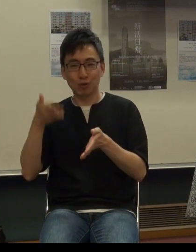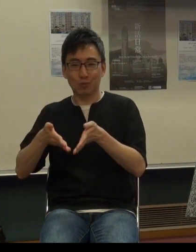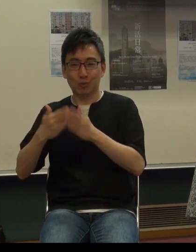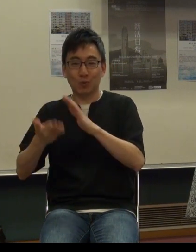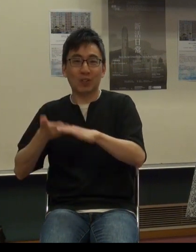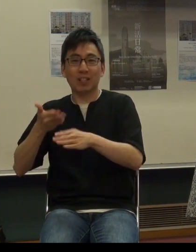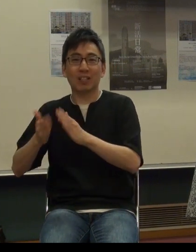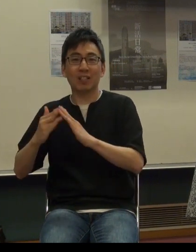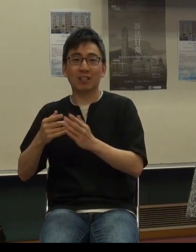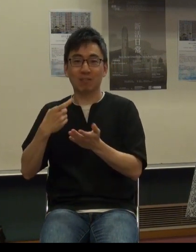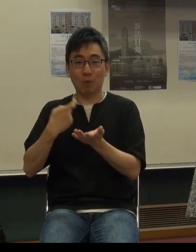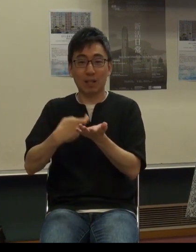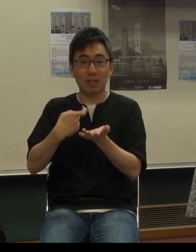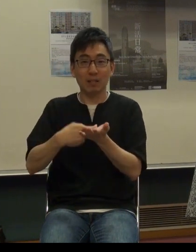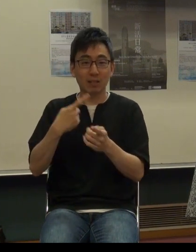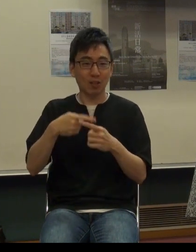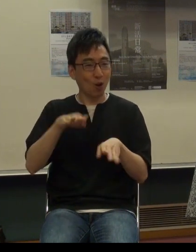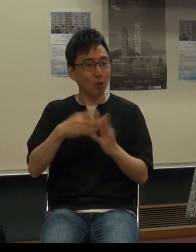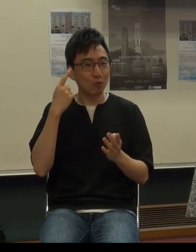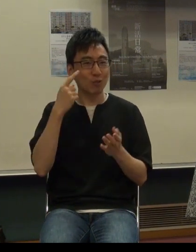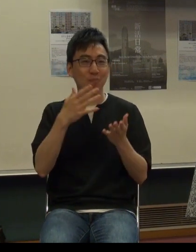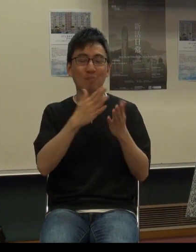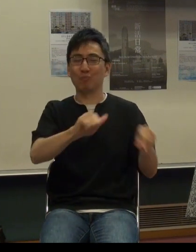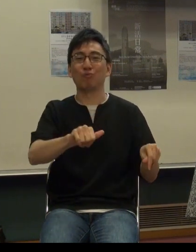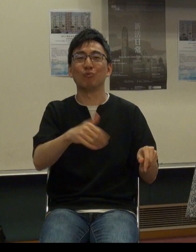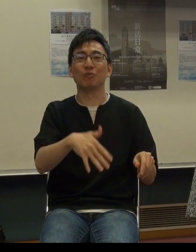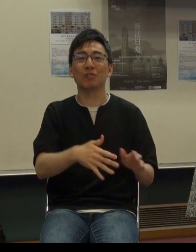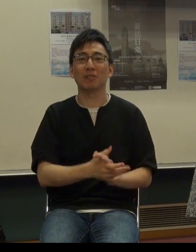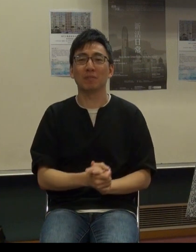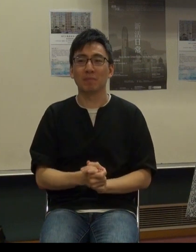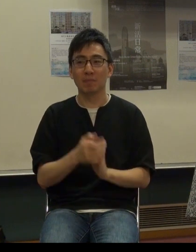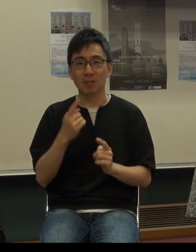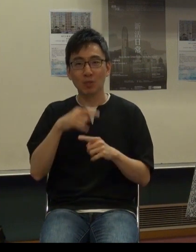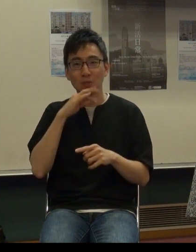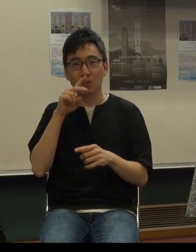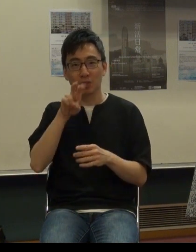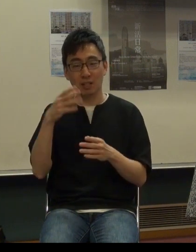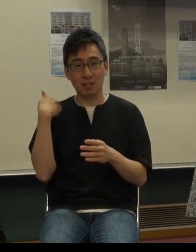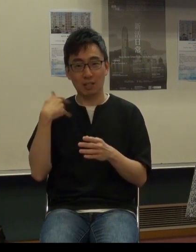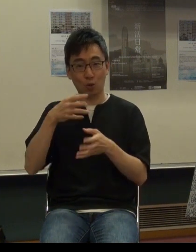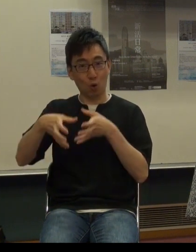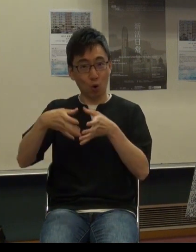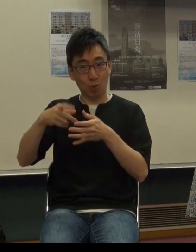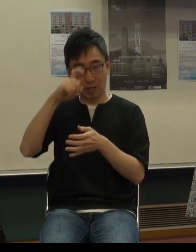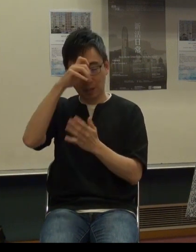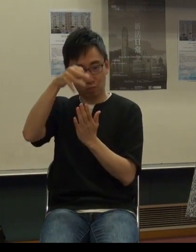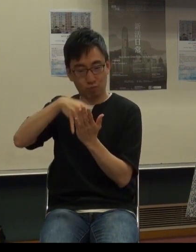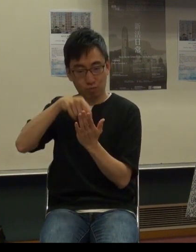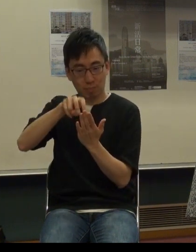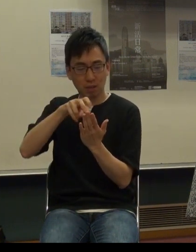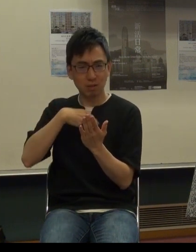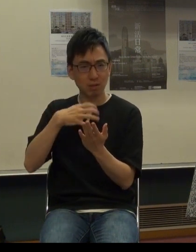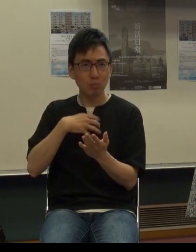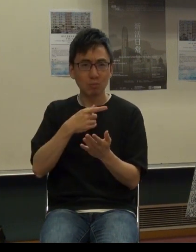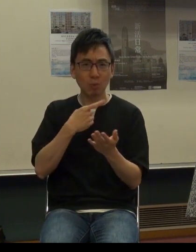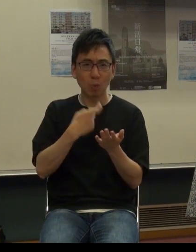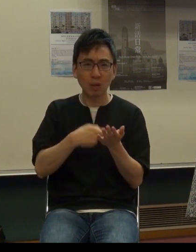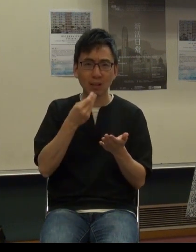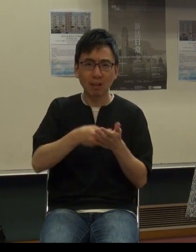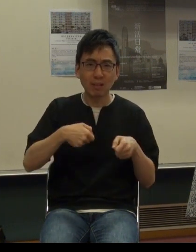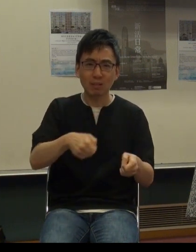一開始嘅時候係諗住拆咗佢噶嘛。即係甚至你睇翻當時嗰、那個即係開會嘅記錄，係覺得佢根本唔緊要